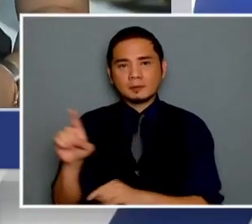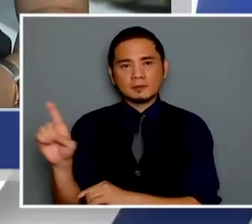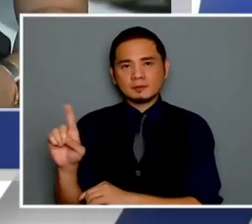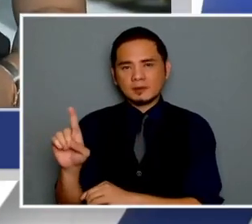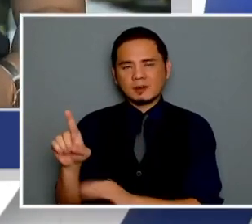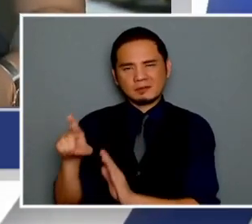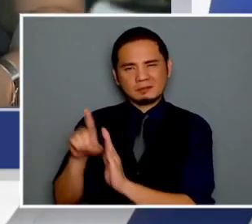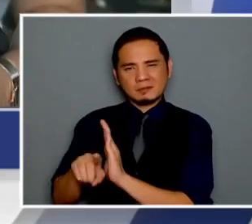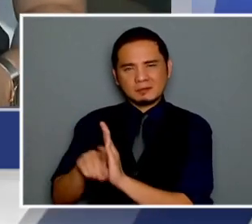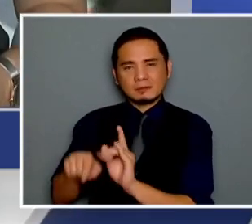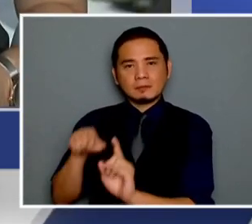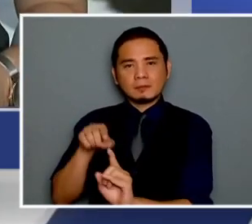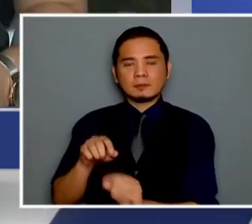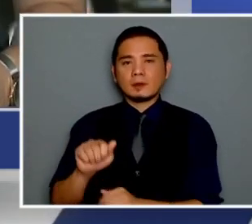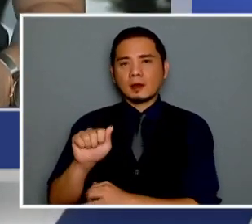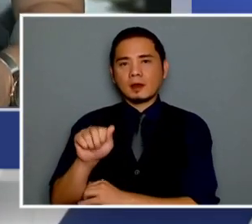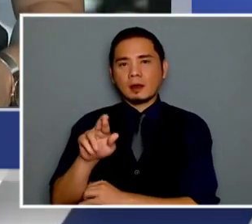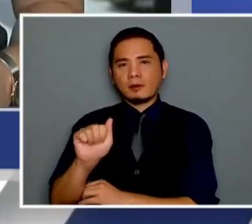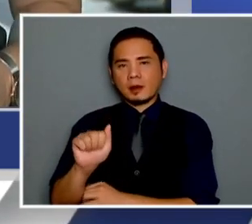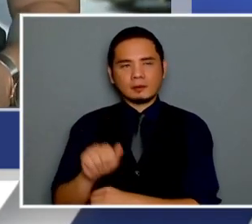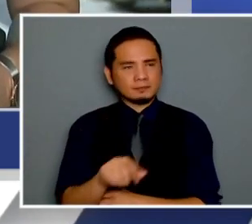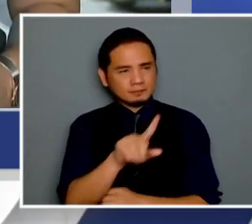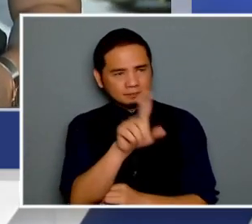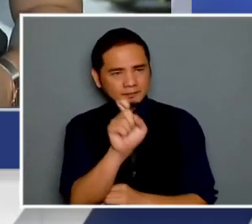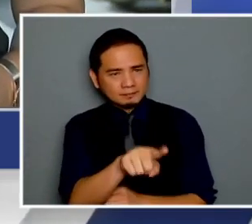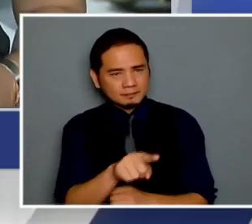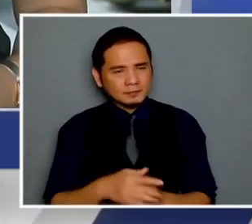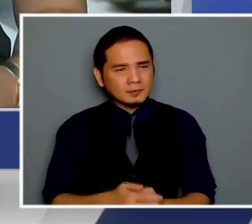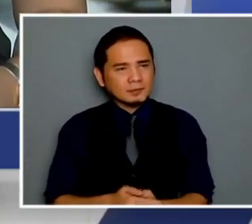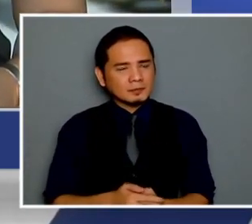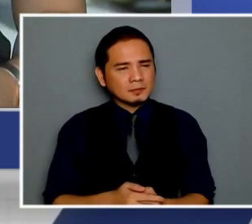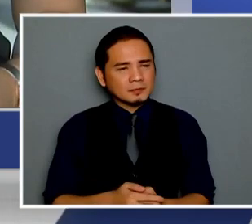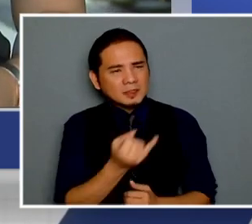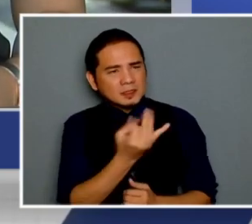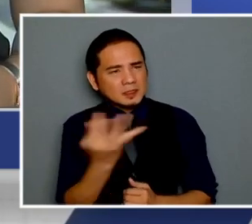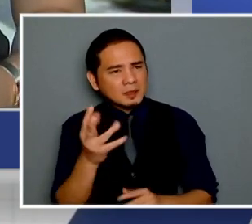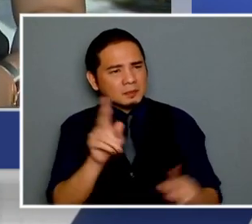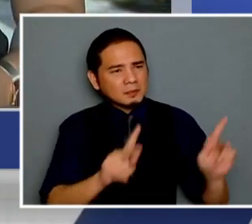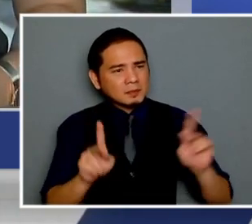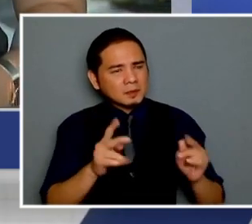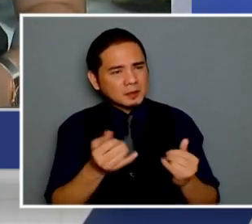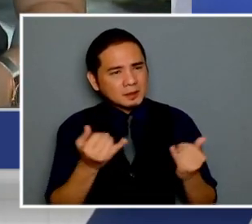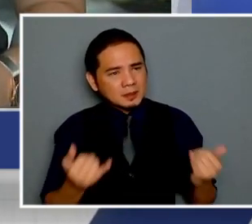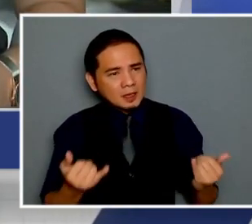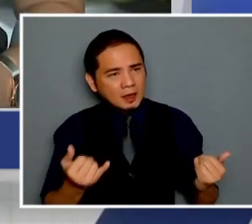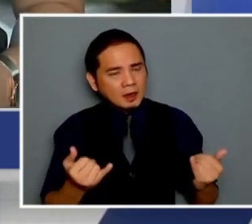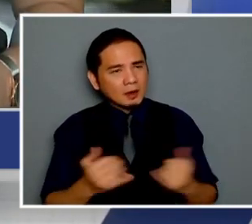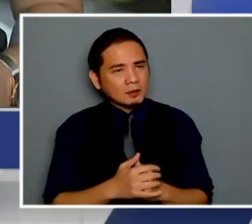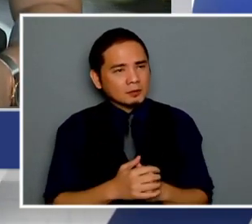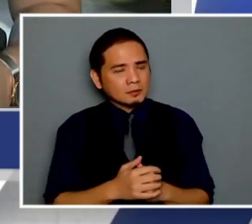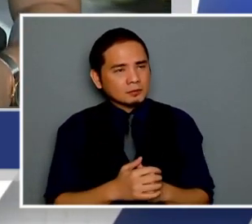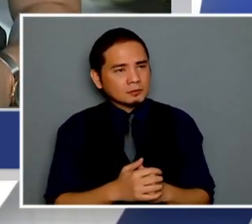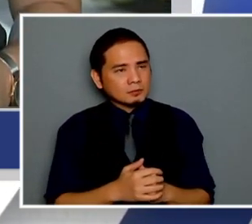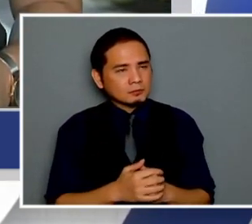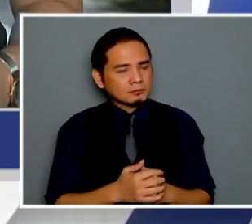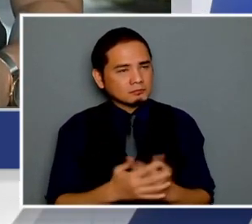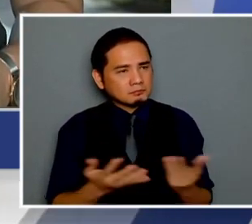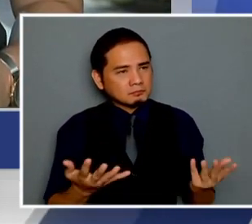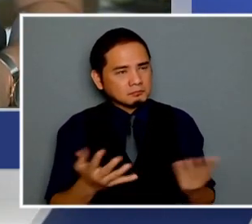Perez o Ara. Ngayon, gano'ng karami yung mga tao sa pagkakataong ito?